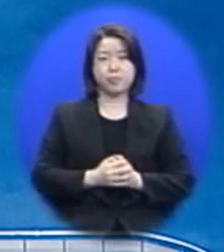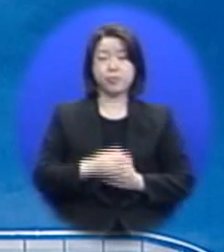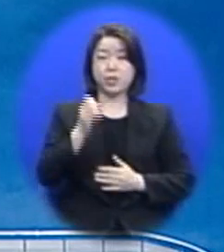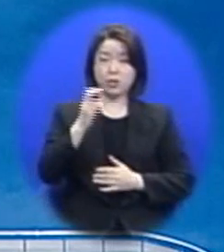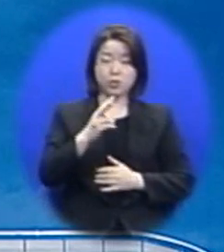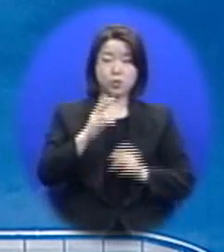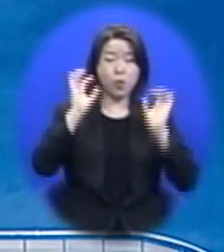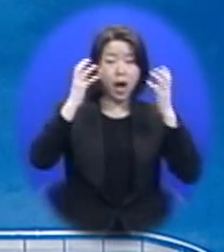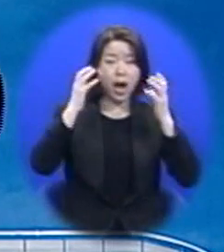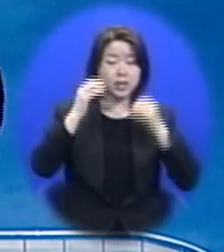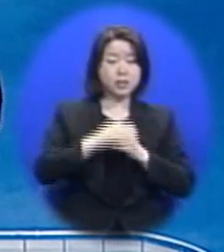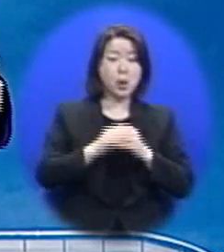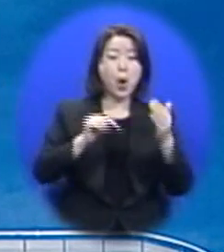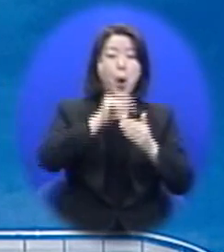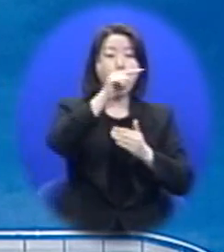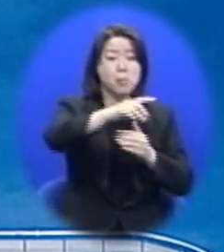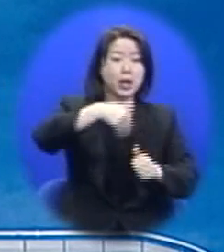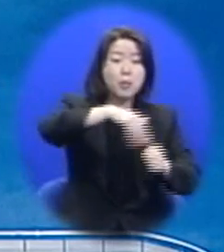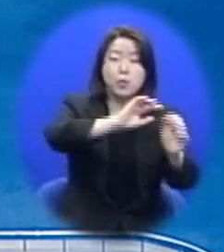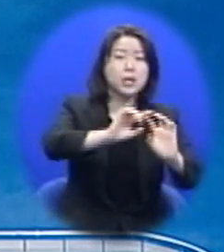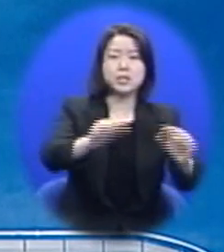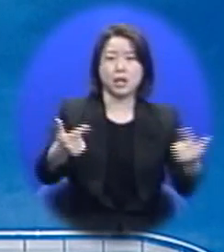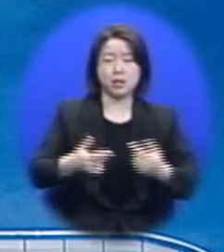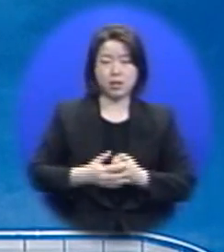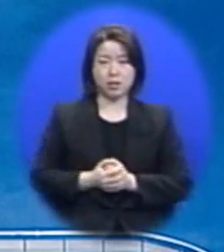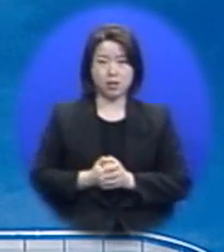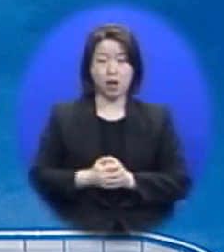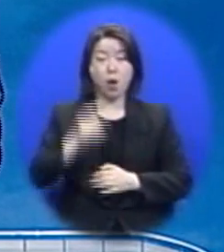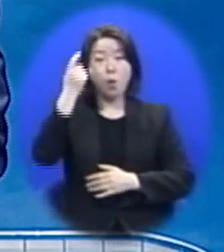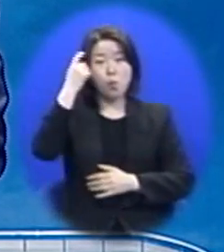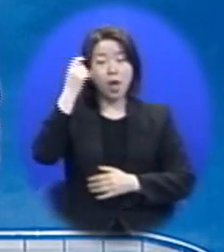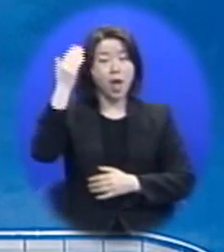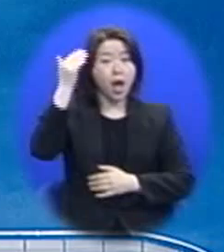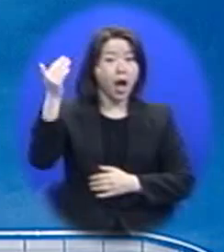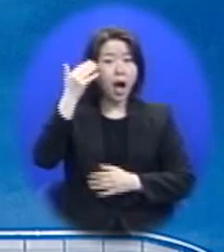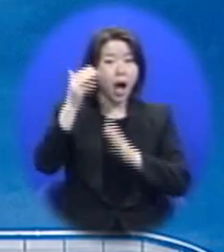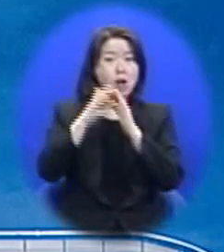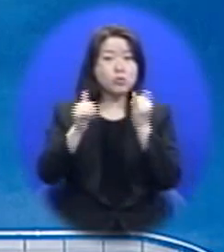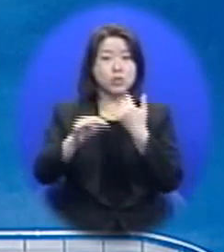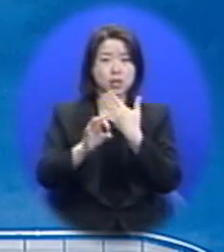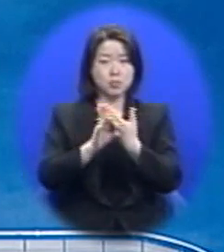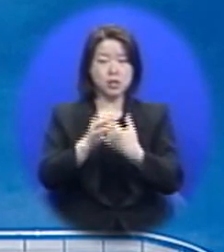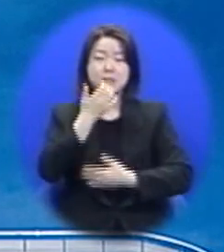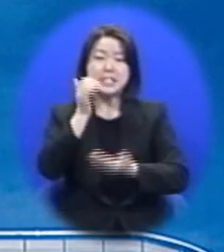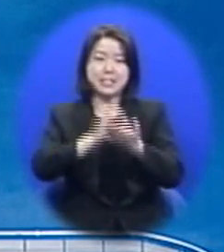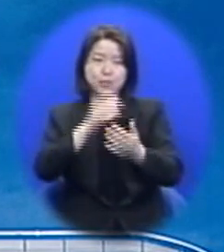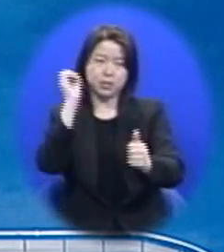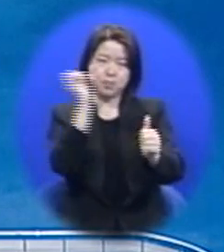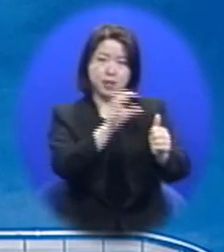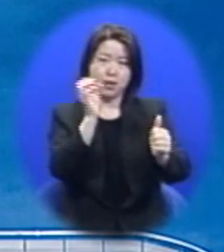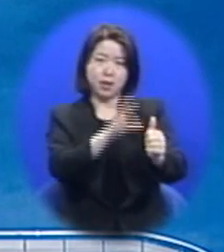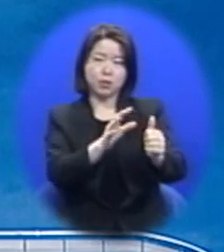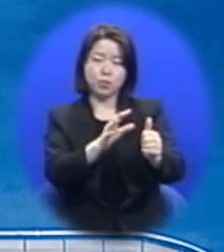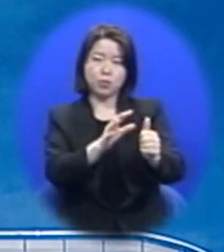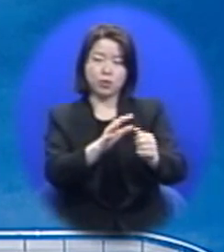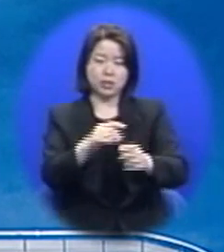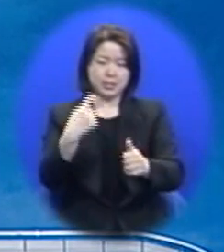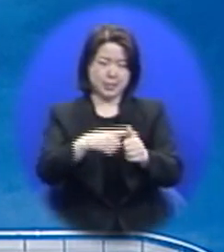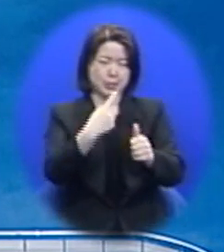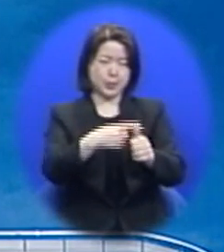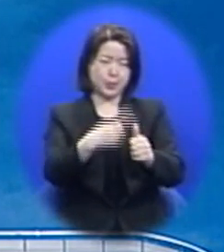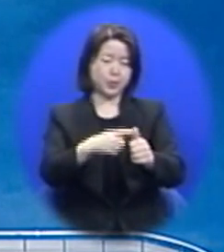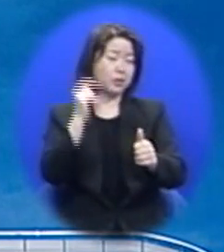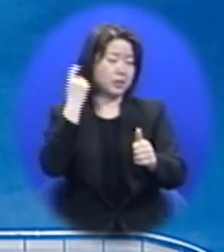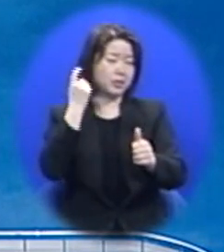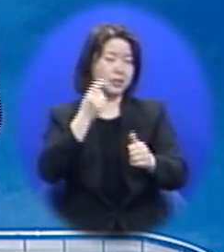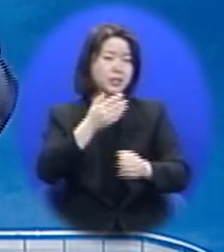그리고 아이들을 바깥에 내보내지 않는 거예요. 왜? 한국 사람이라고 그러면 또 돌에 맞거나 욕을 들을 가능성이